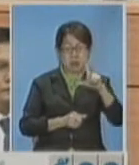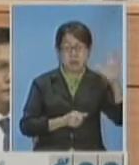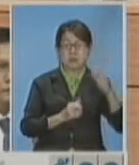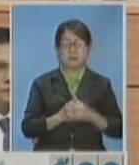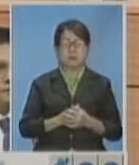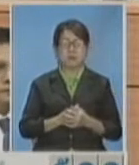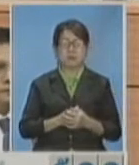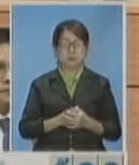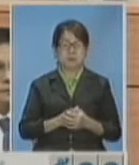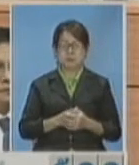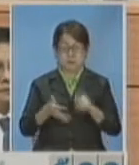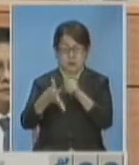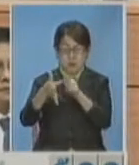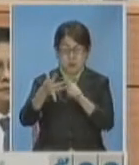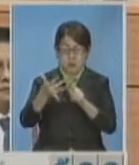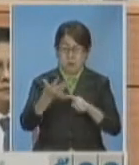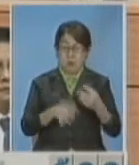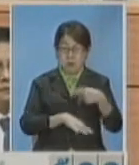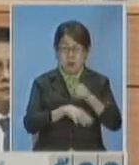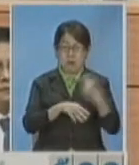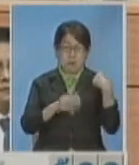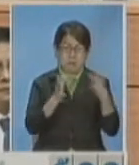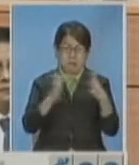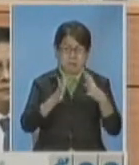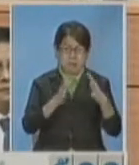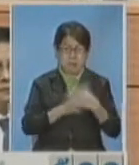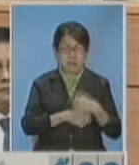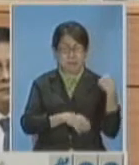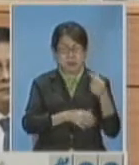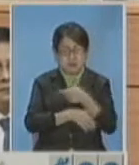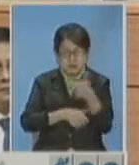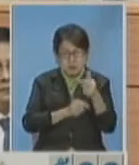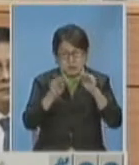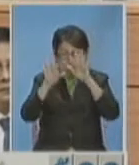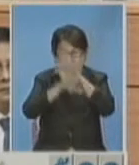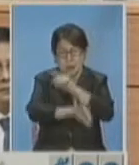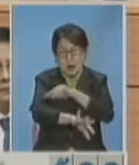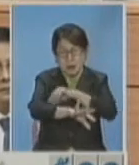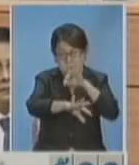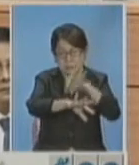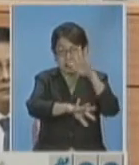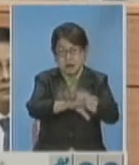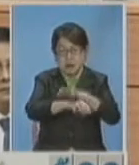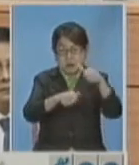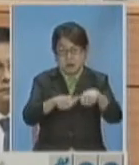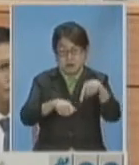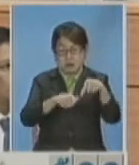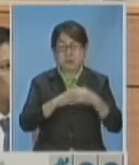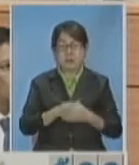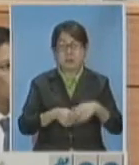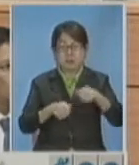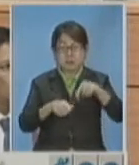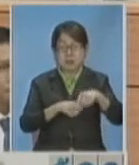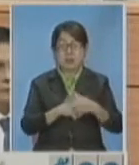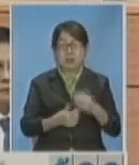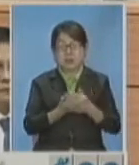6,292,522 บาทท่านประธานครับและยังมีเครื่องกำจัดกลิ่นเครื่องกำจัดกลิ่นในอาคารหนึ่งแห่งนี้ท่านประธาน